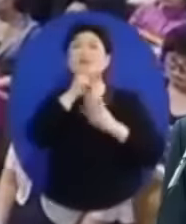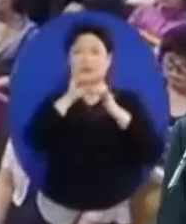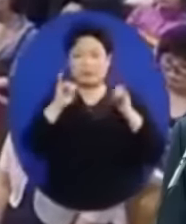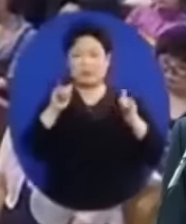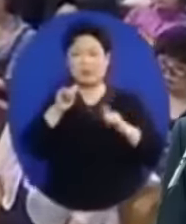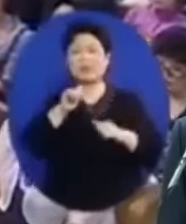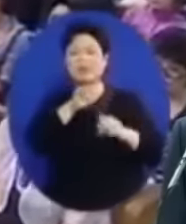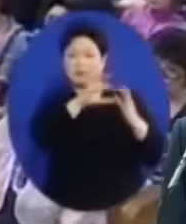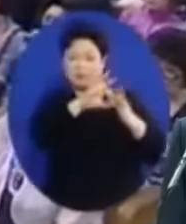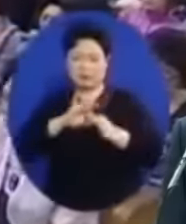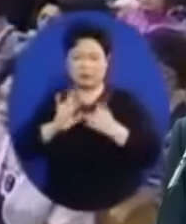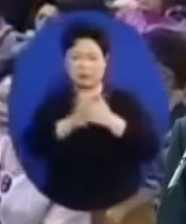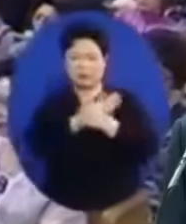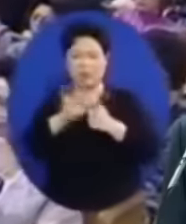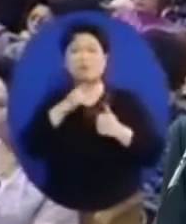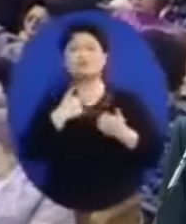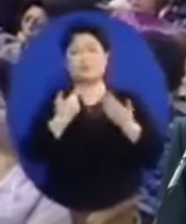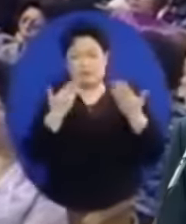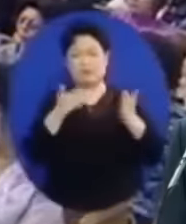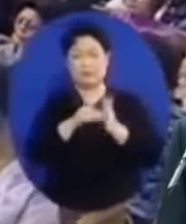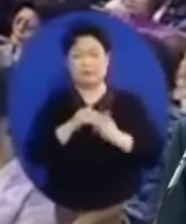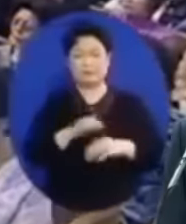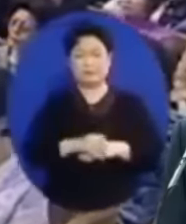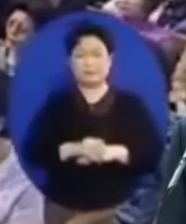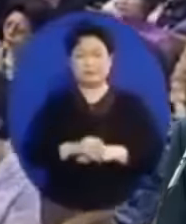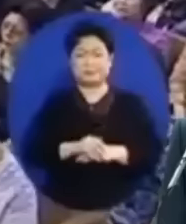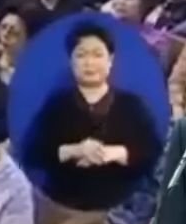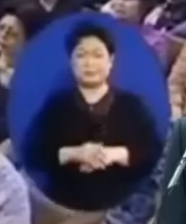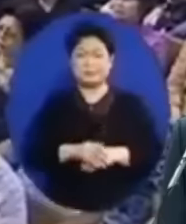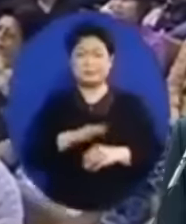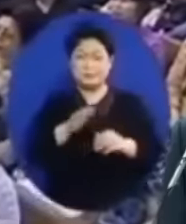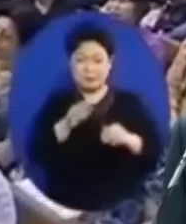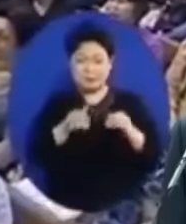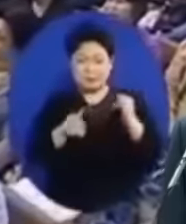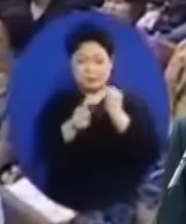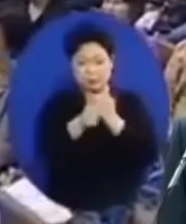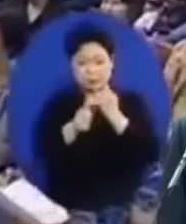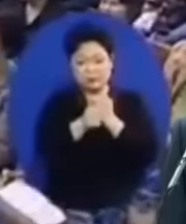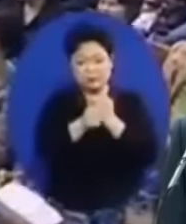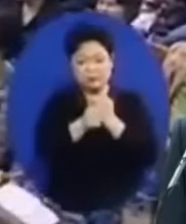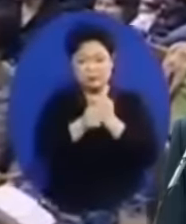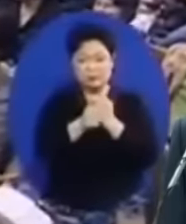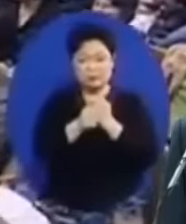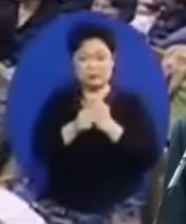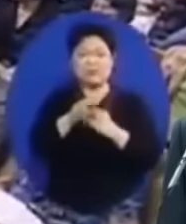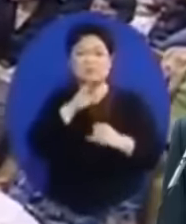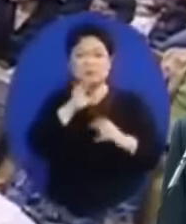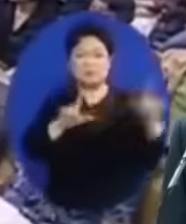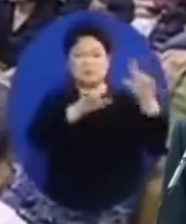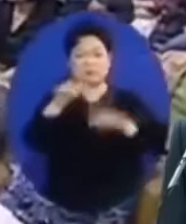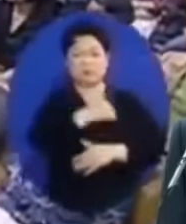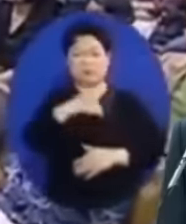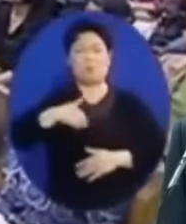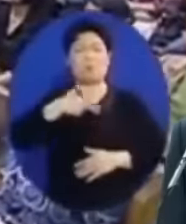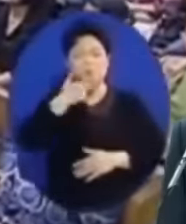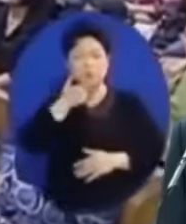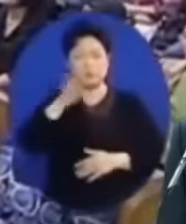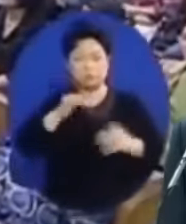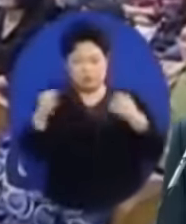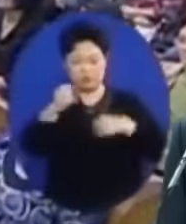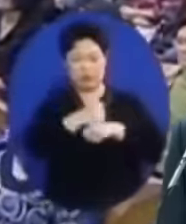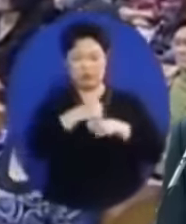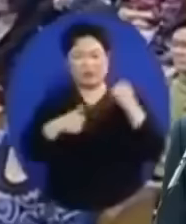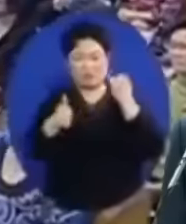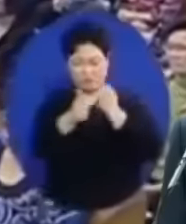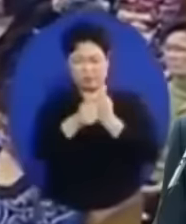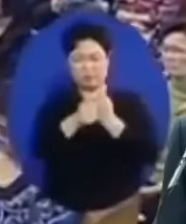점심 봉사했었습니다. 그러므로 한 현시 가족의 생활은 아직 그리 능하지 못한데도 불구하고 이